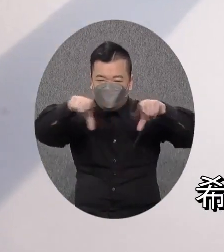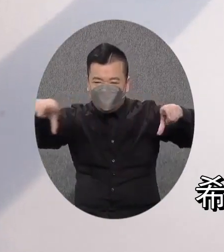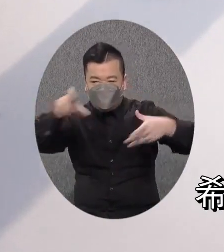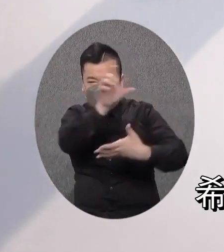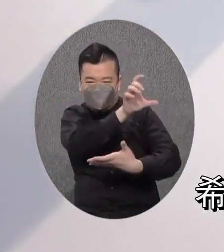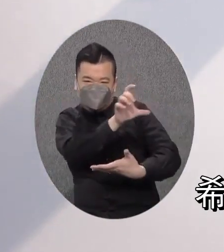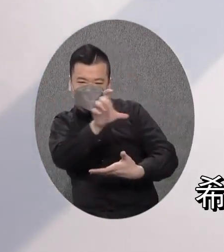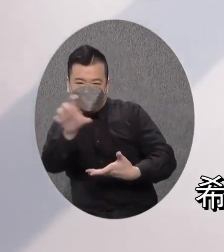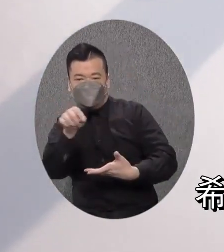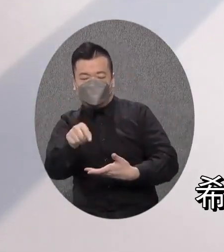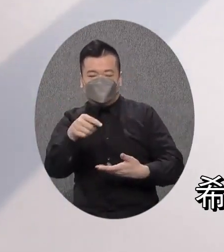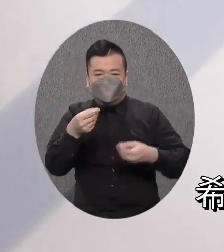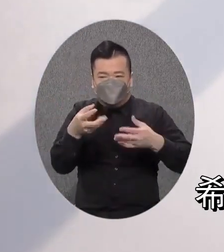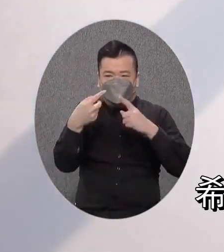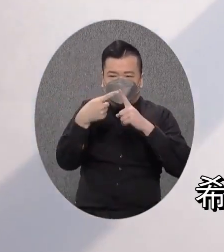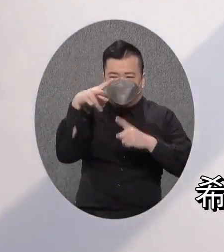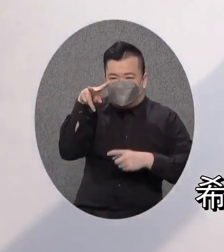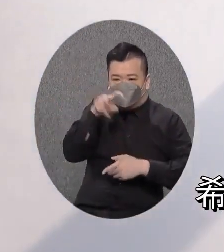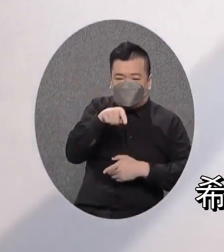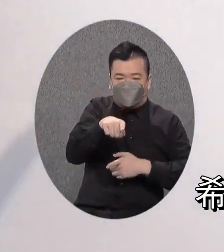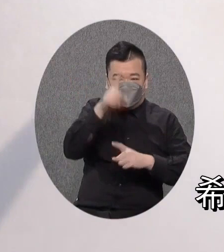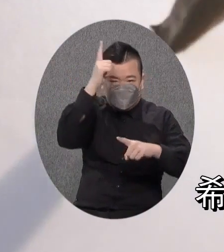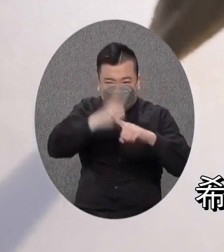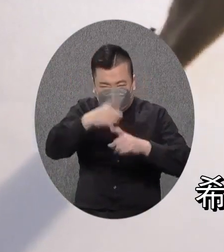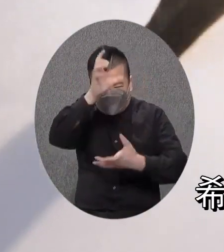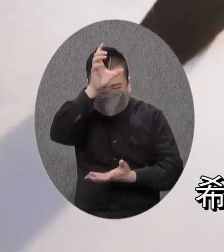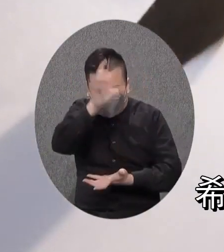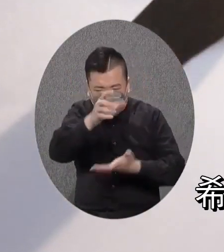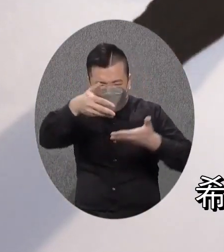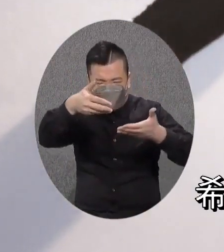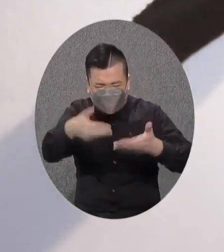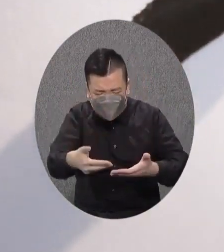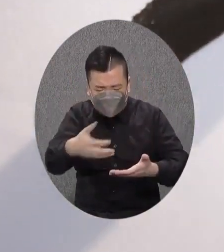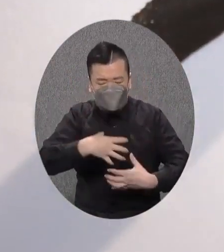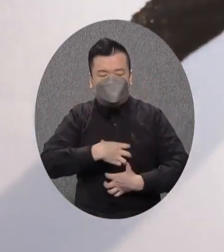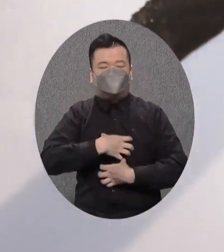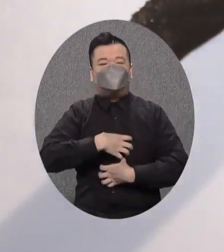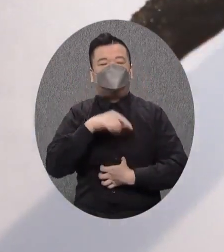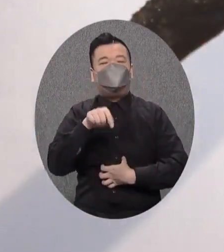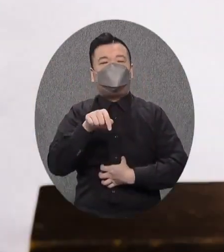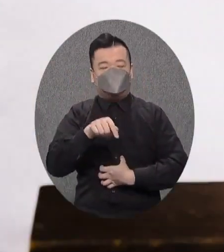整体望落去咧就会有一种实在啦，同埋有一种重量嘅感觉。